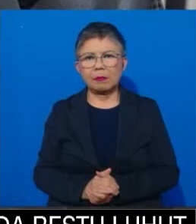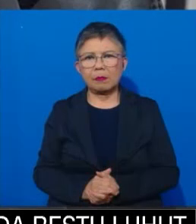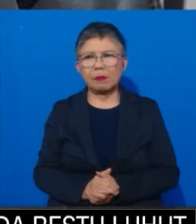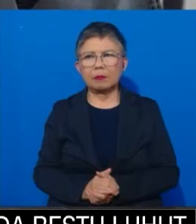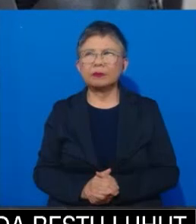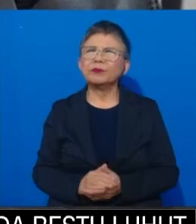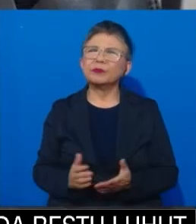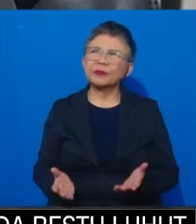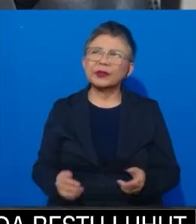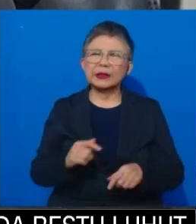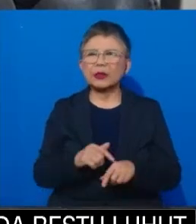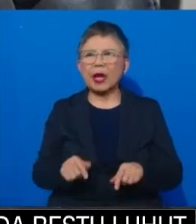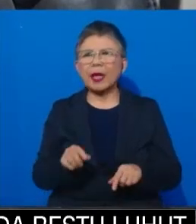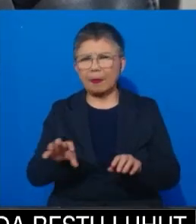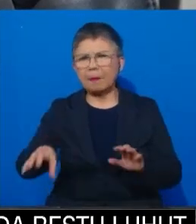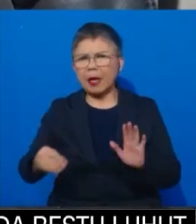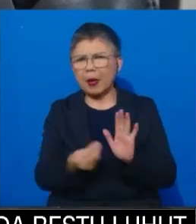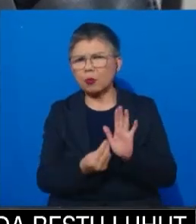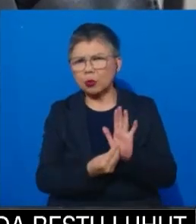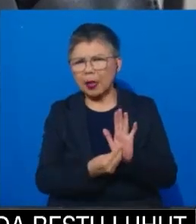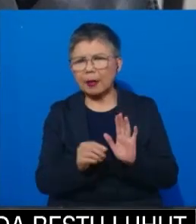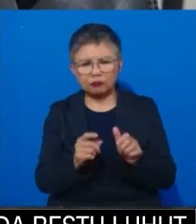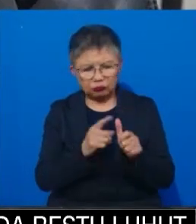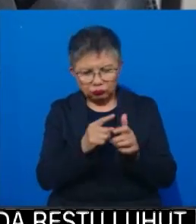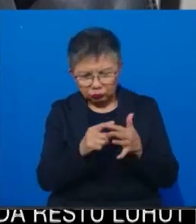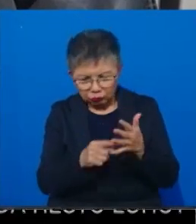Ada barang bukti berupa